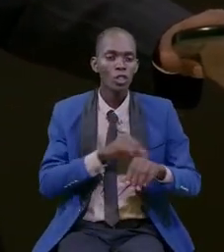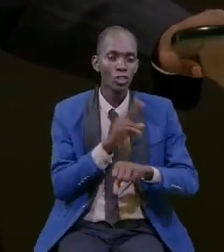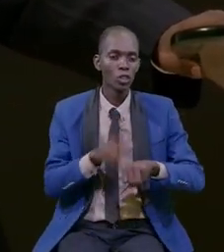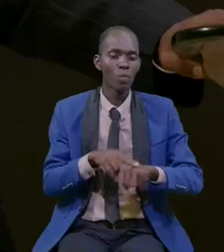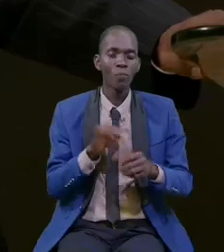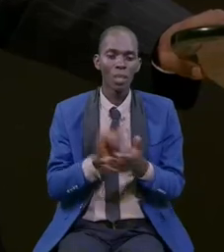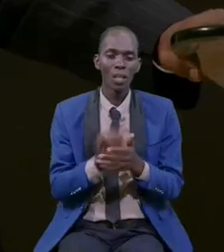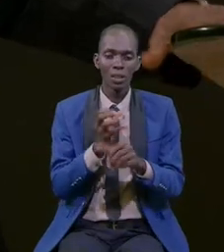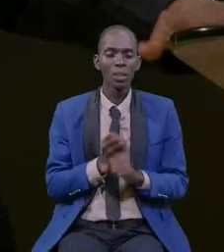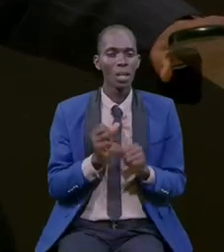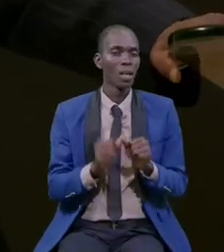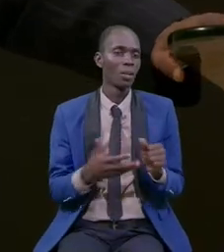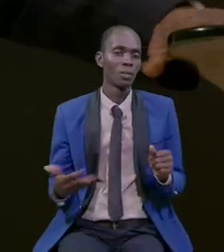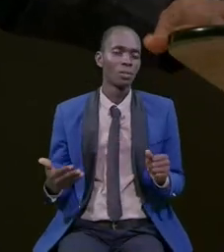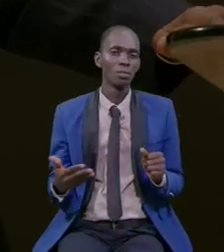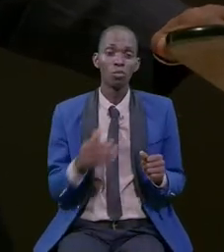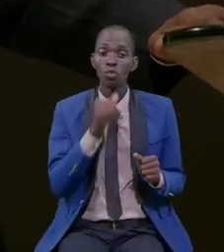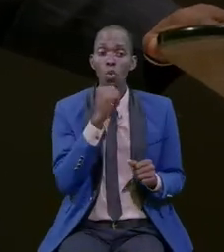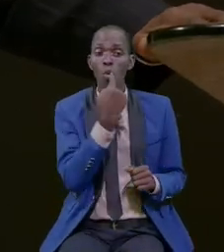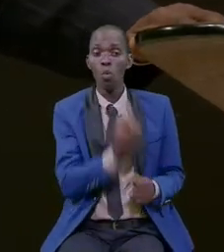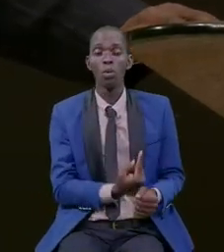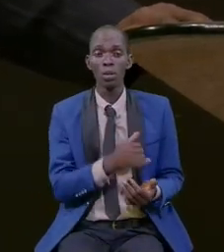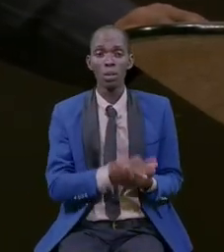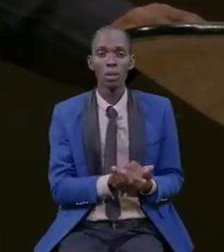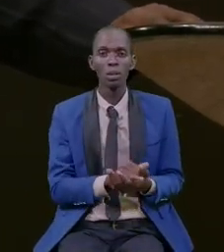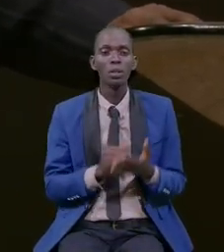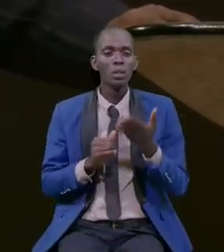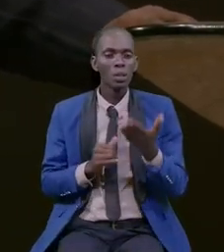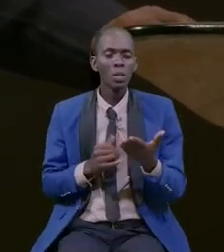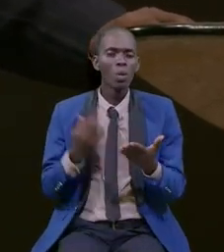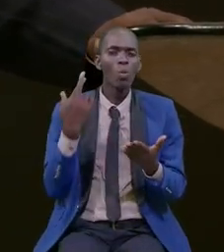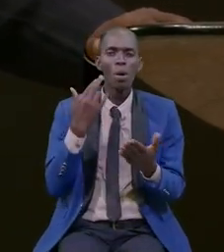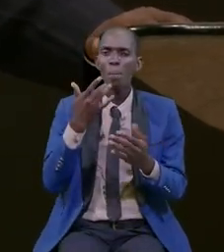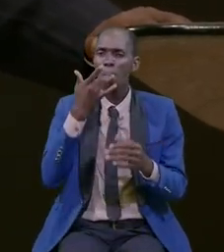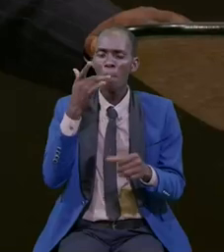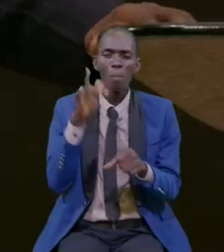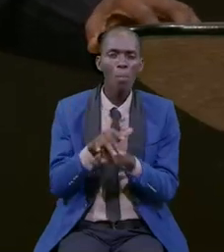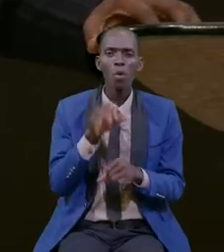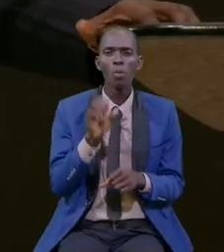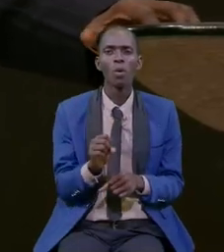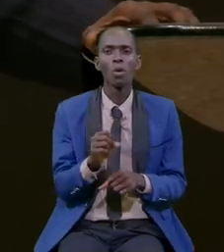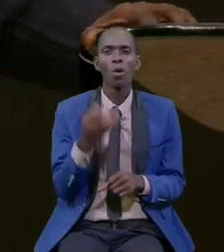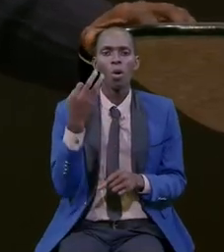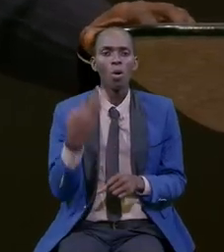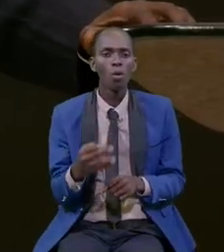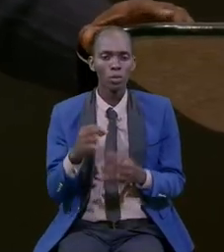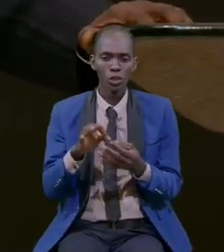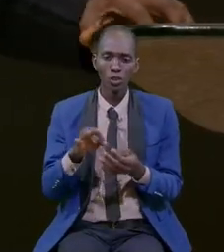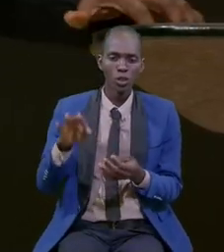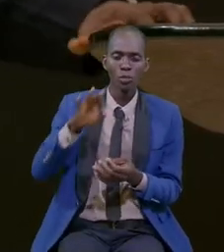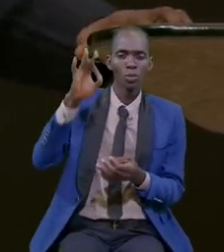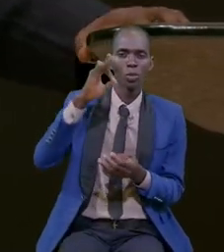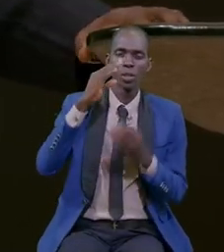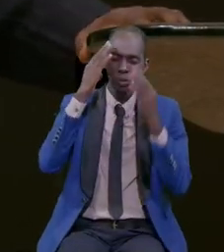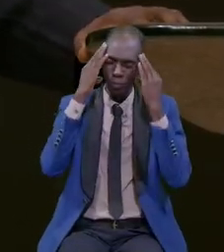cela il y avait des promesses de euh de l'expérience spirituel